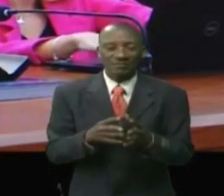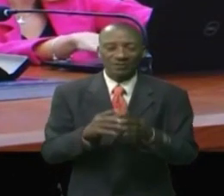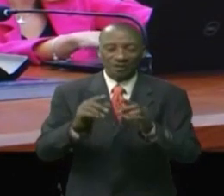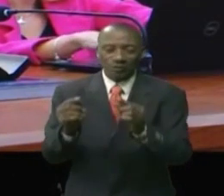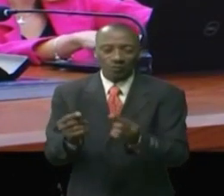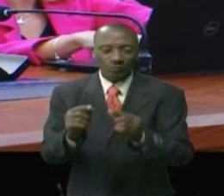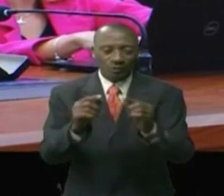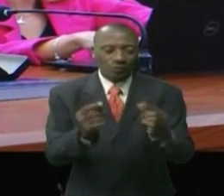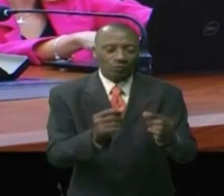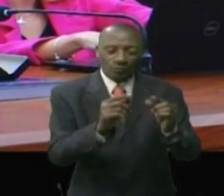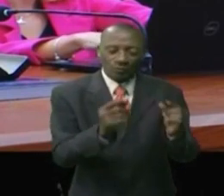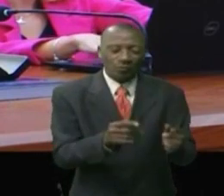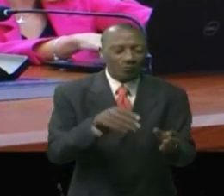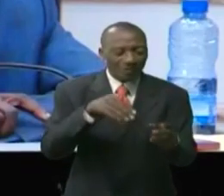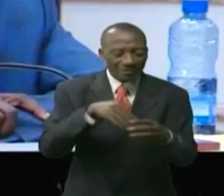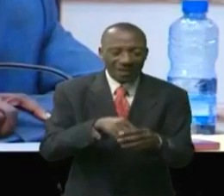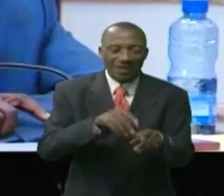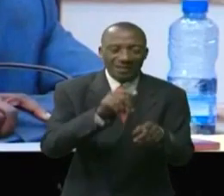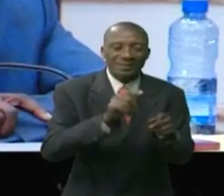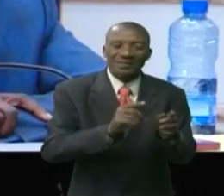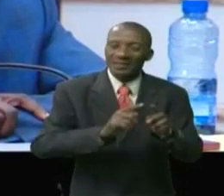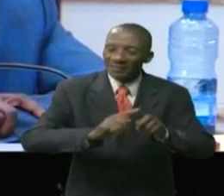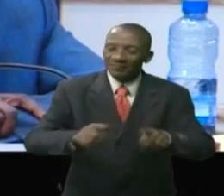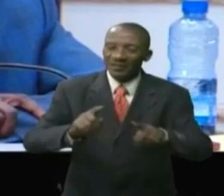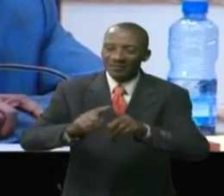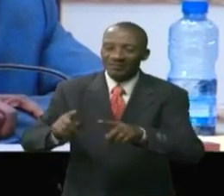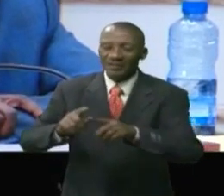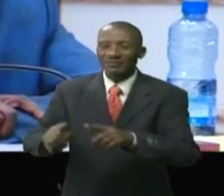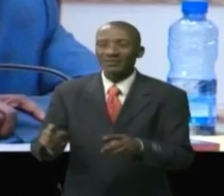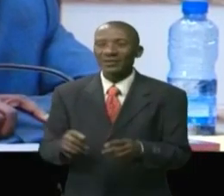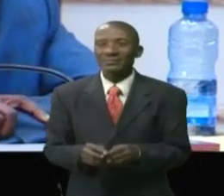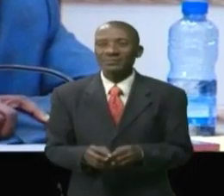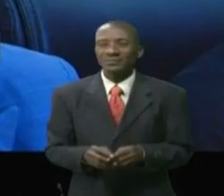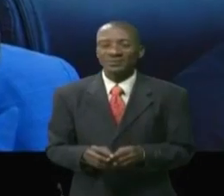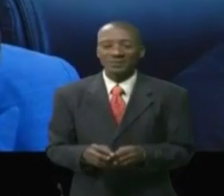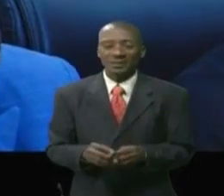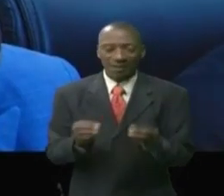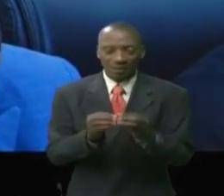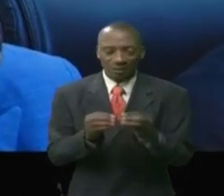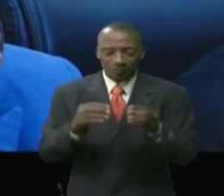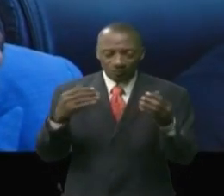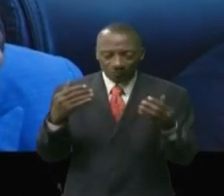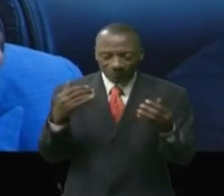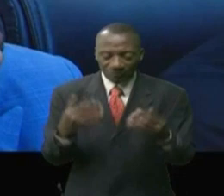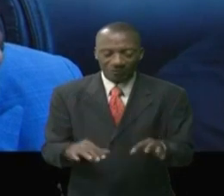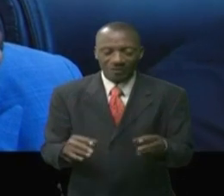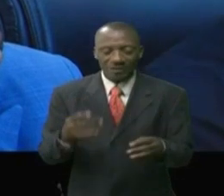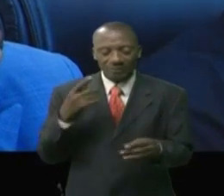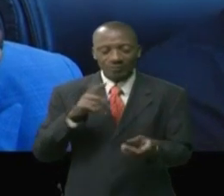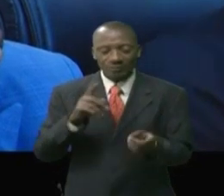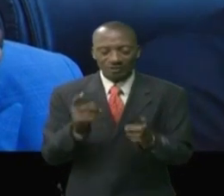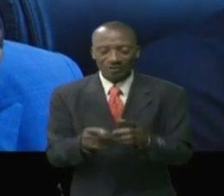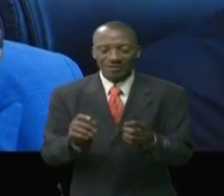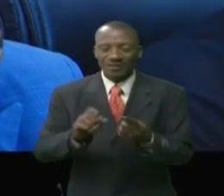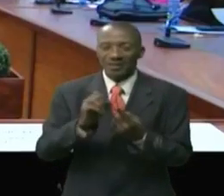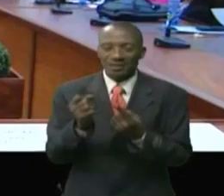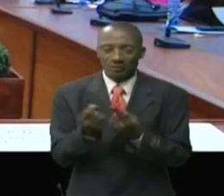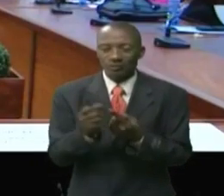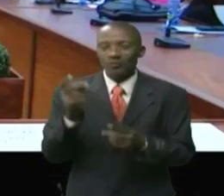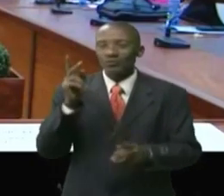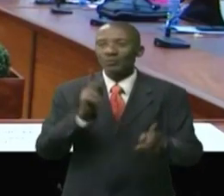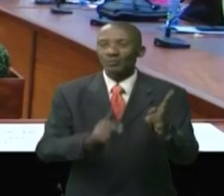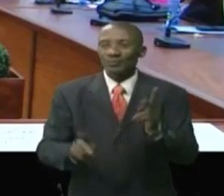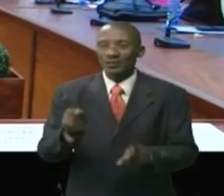tous les secteurs sensibles à la malnutrition pour améliorer la situation nutritionnelle de la population congolaise